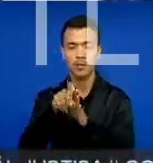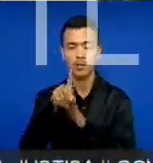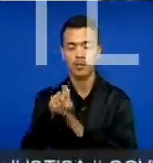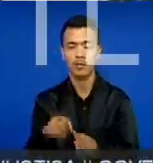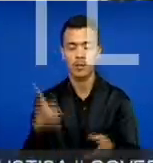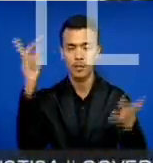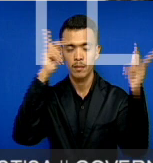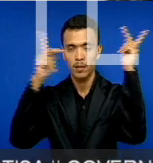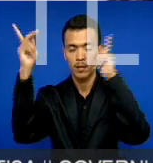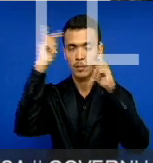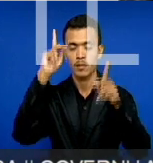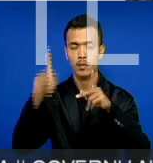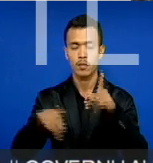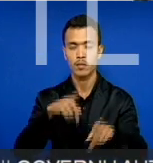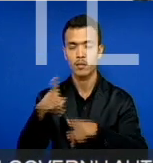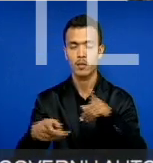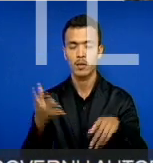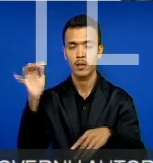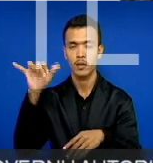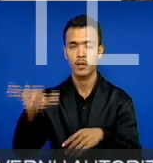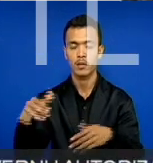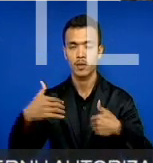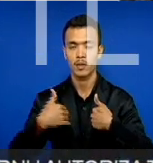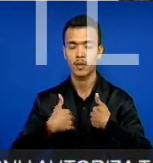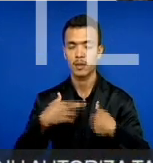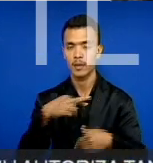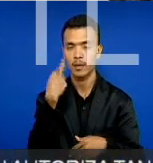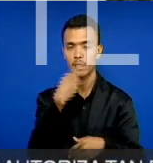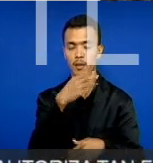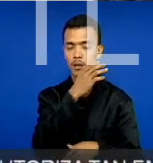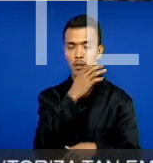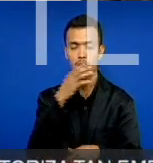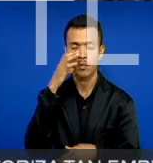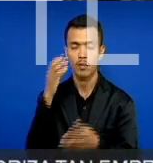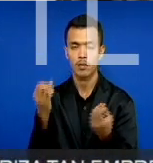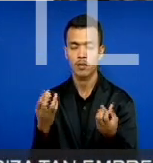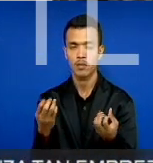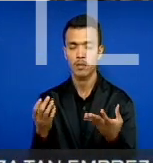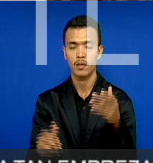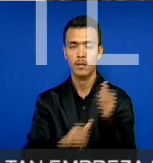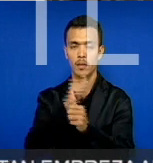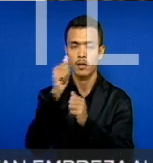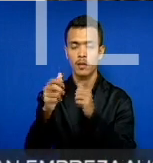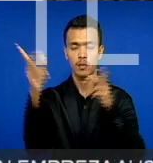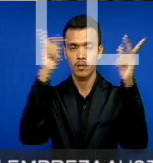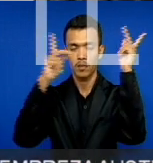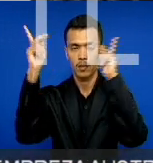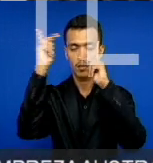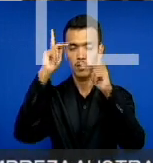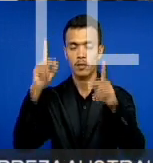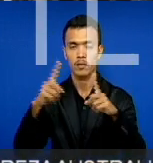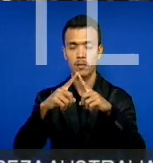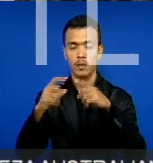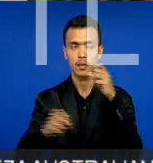Perkupasang komunitari agrikultur sira nebe ke iha natar ya toos barak mak ato sene perkupasang